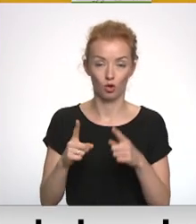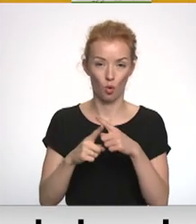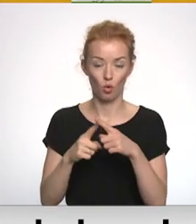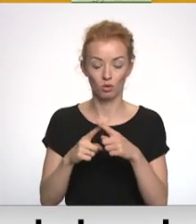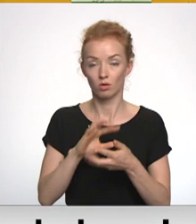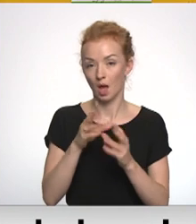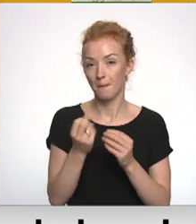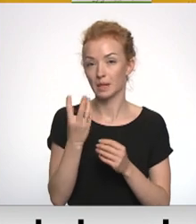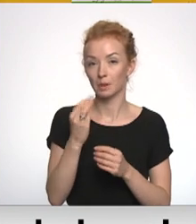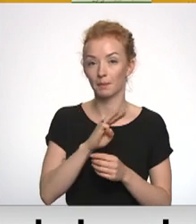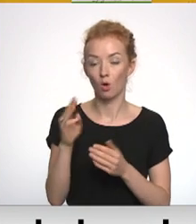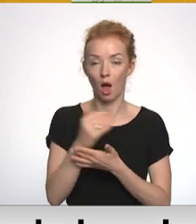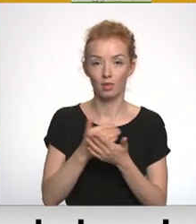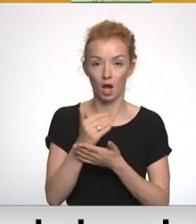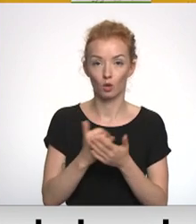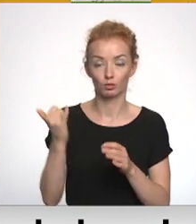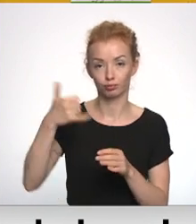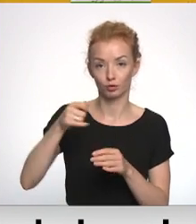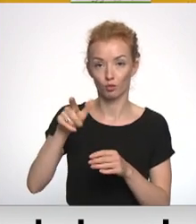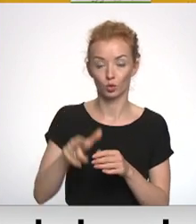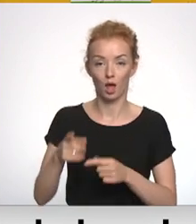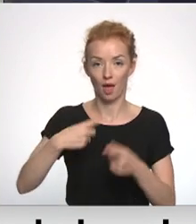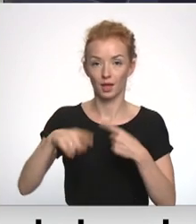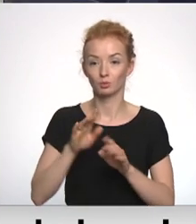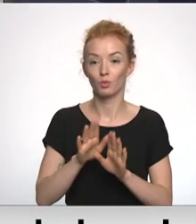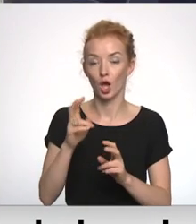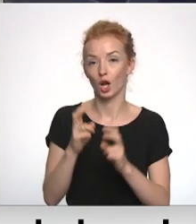15 miljoniem atkārtojumu uzpildāmās pudeles ir atgriežušās pie